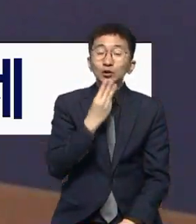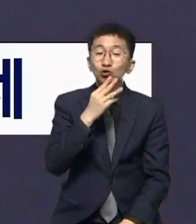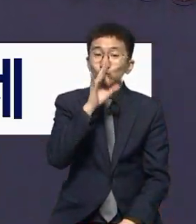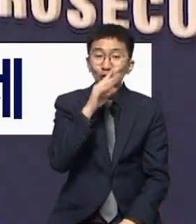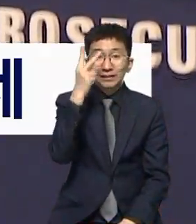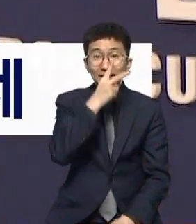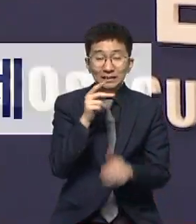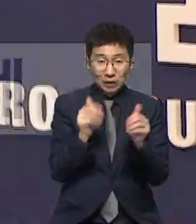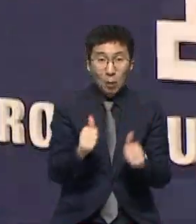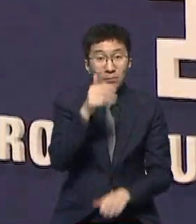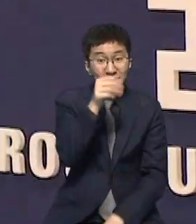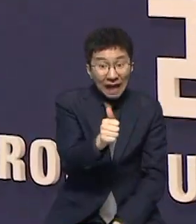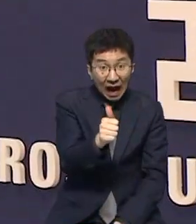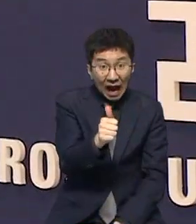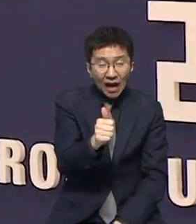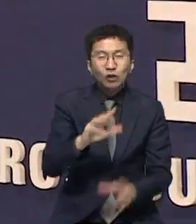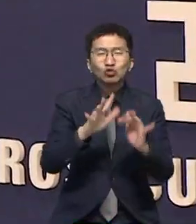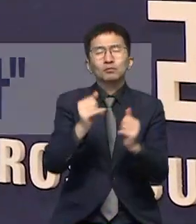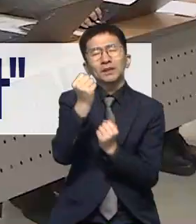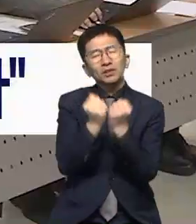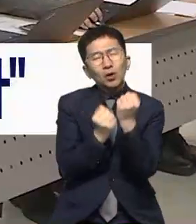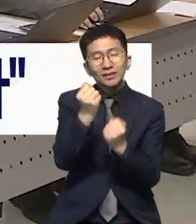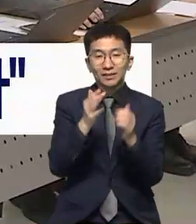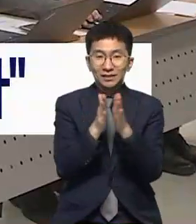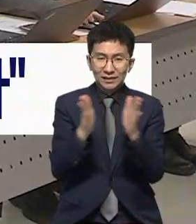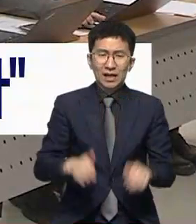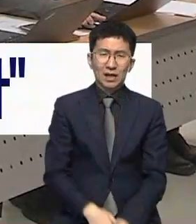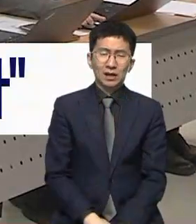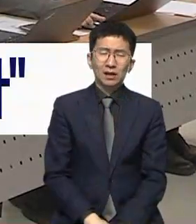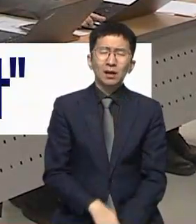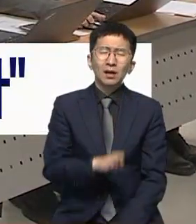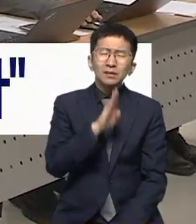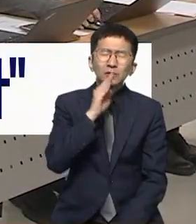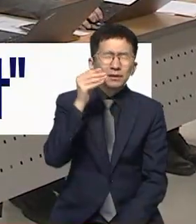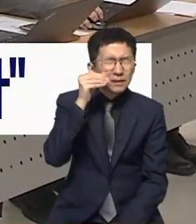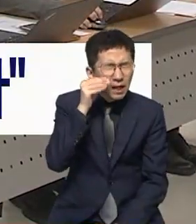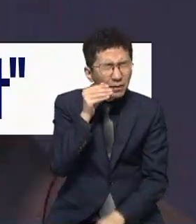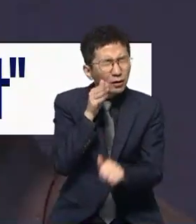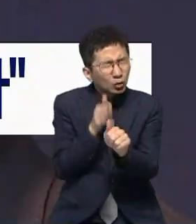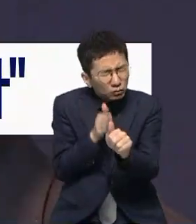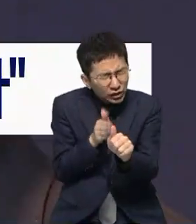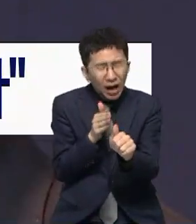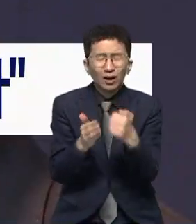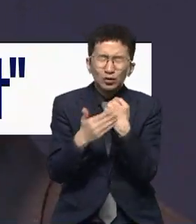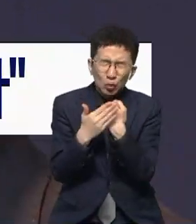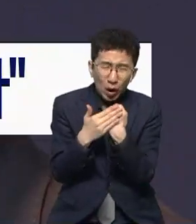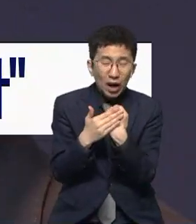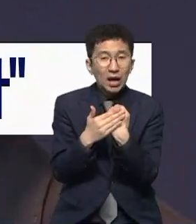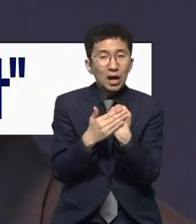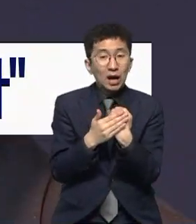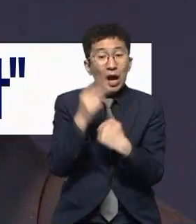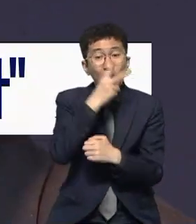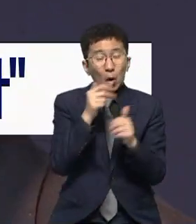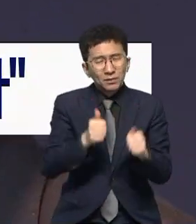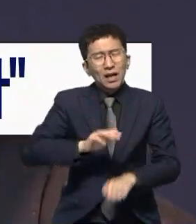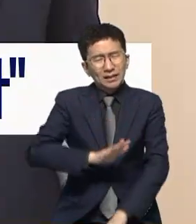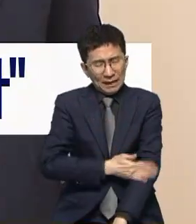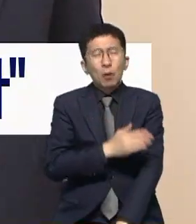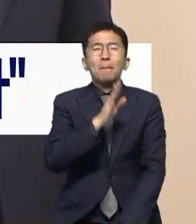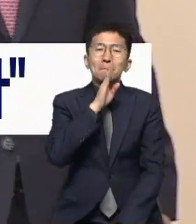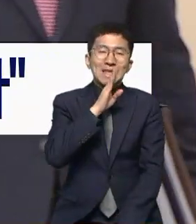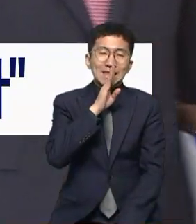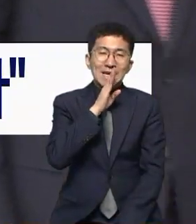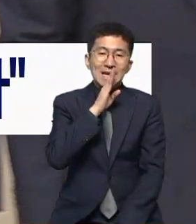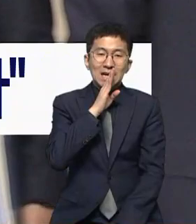대국민 설득에 가세했습니다. 지푸라기라도 잡고 싶은 마음이라며 검찰의 과거를 사과하고